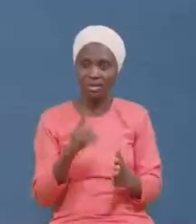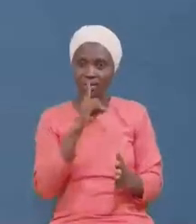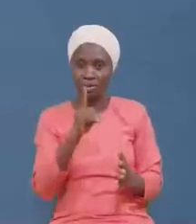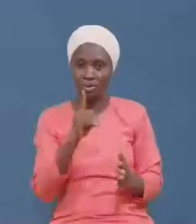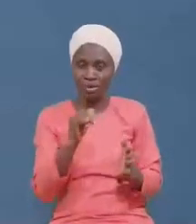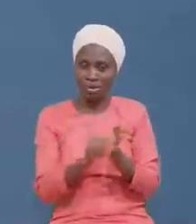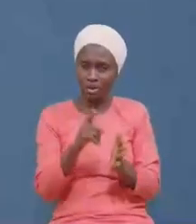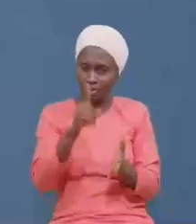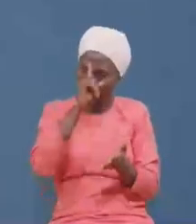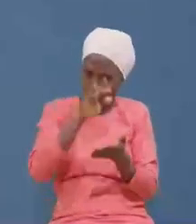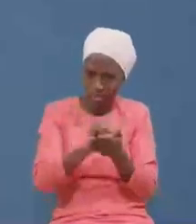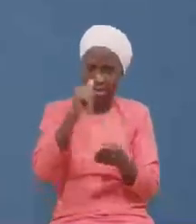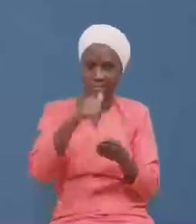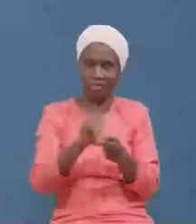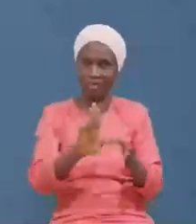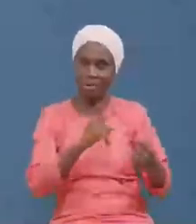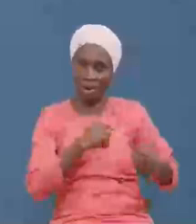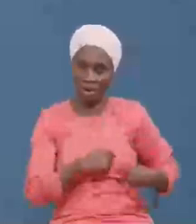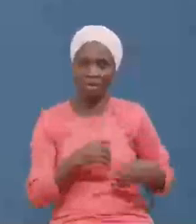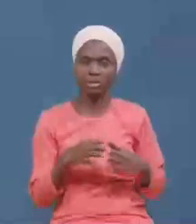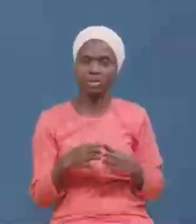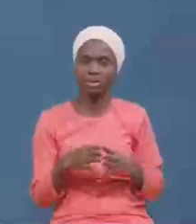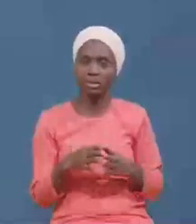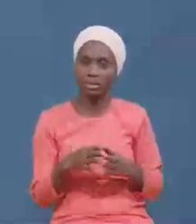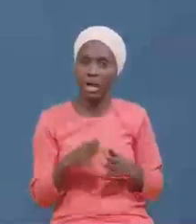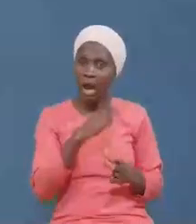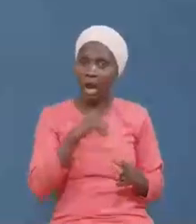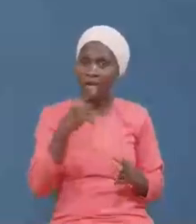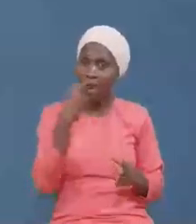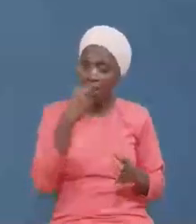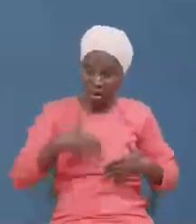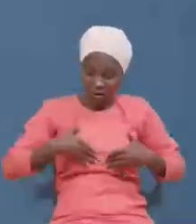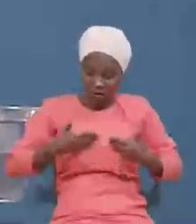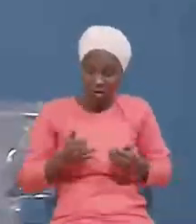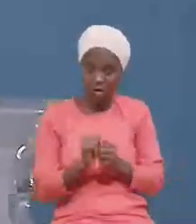vous croyez de votre cœur. Comment vous confessez de la bouche